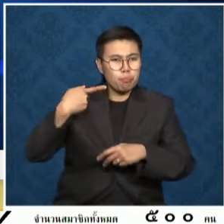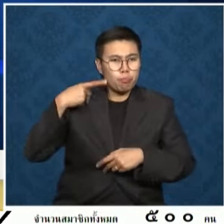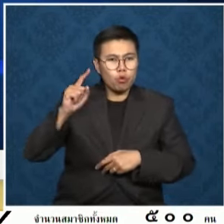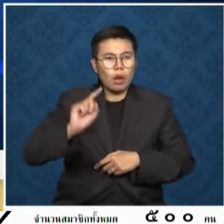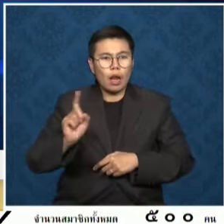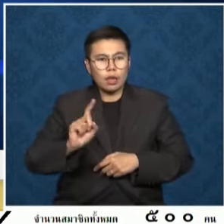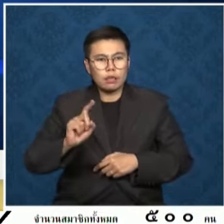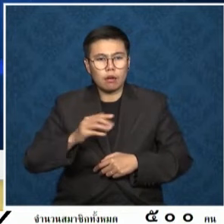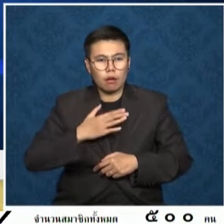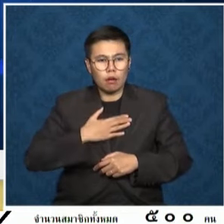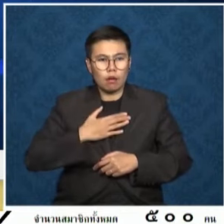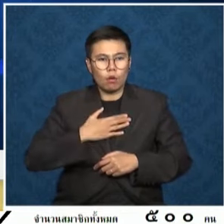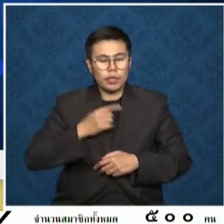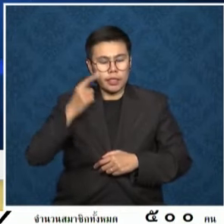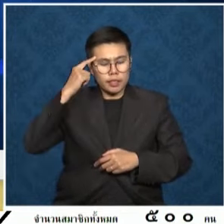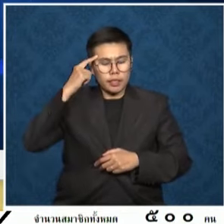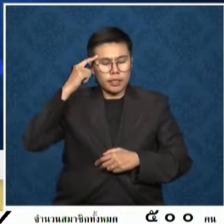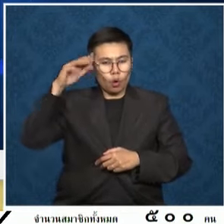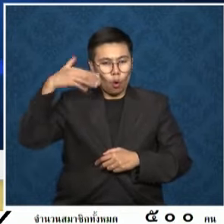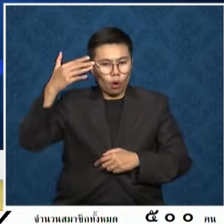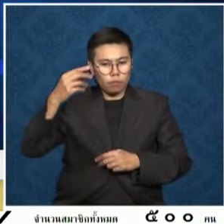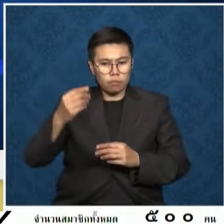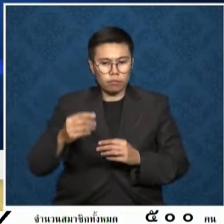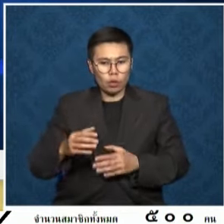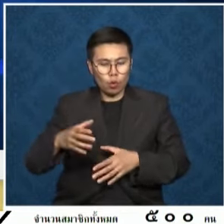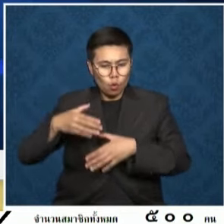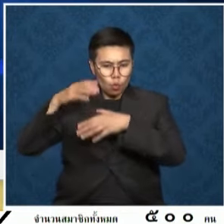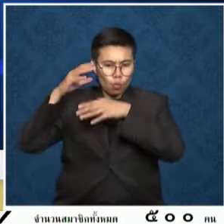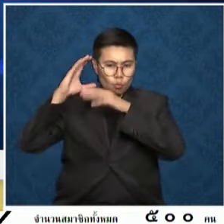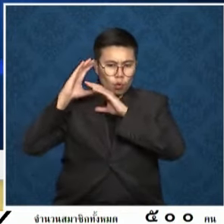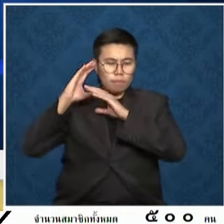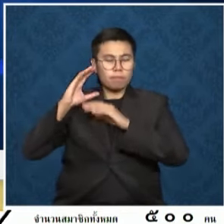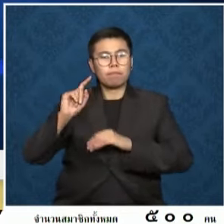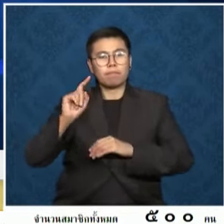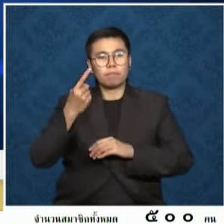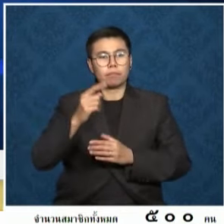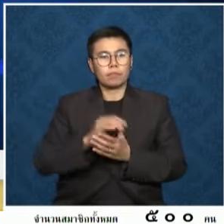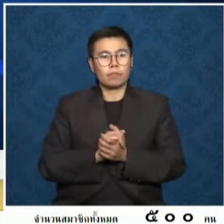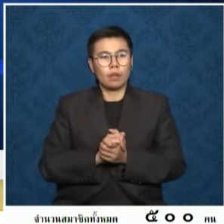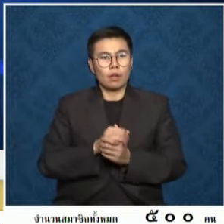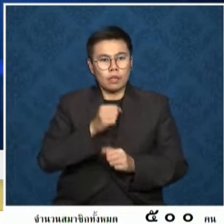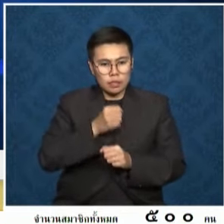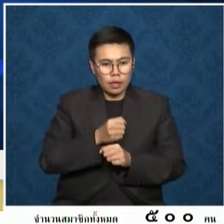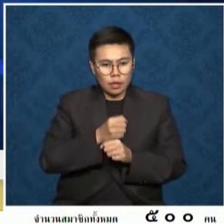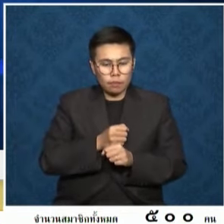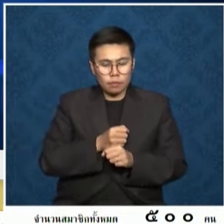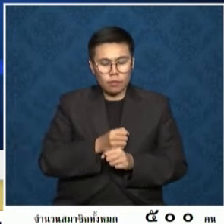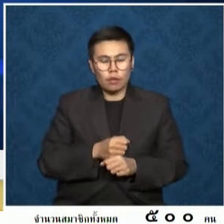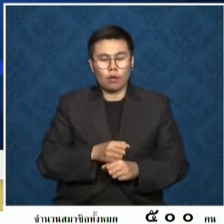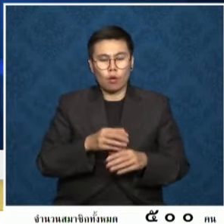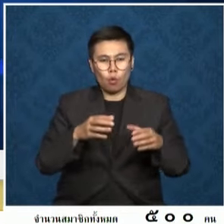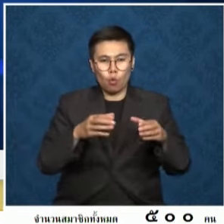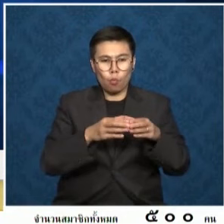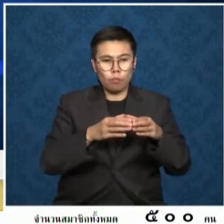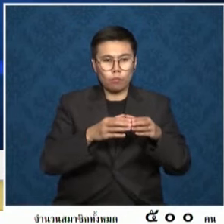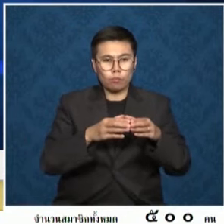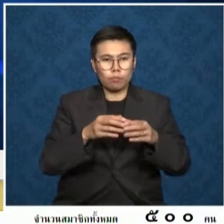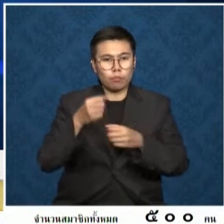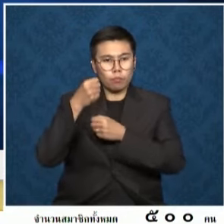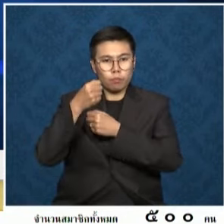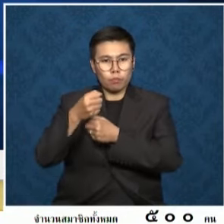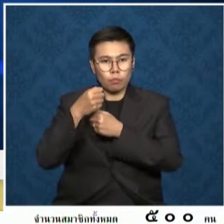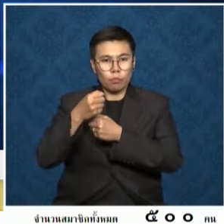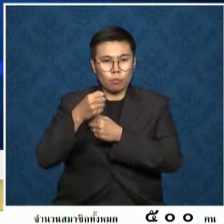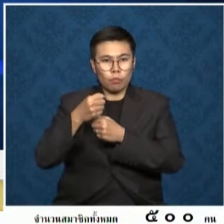อยไปสักนิดนะครับเราไปย้อนดูสักหน่อยนะครับการกระทำของกลุ่มนักเคลื่อนไหวก่อนหน้านี้พวกเข